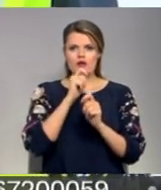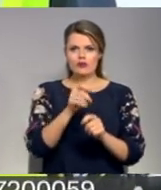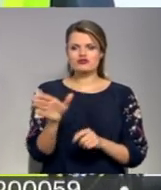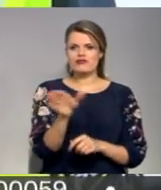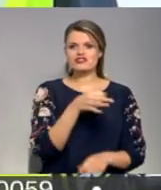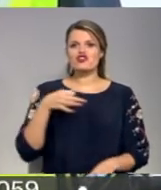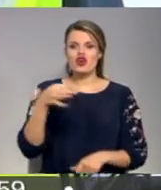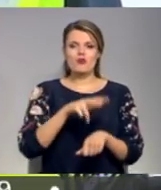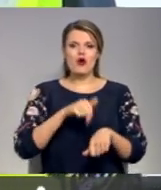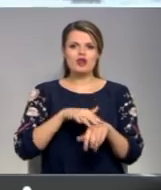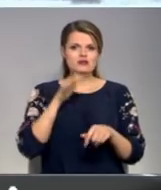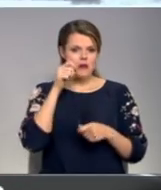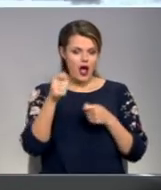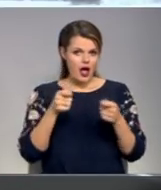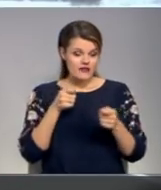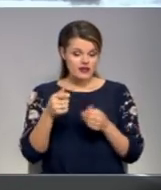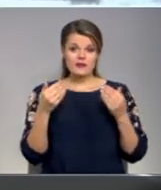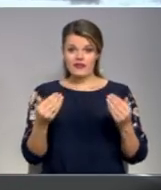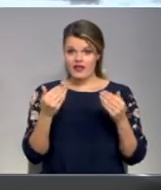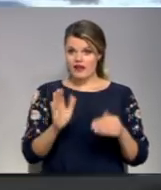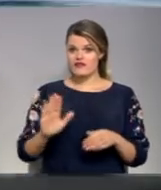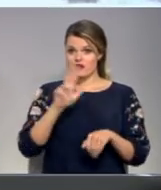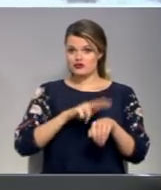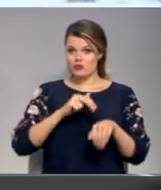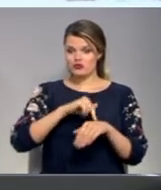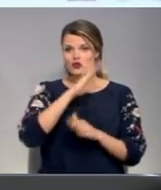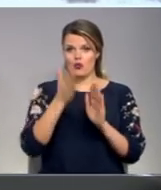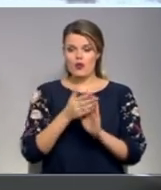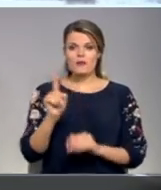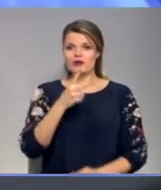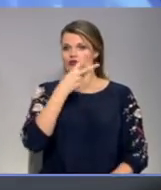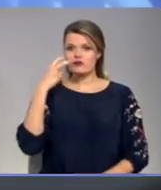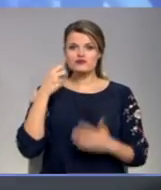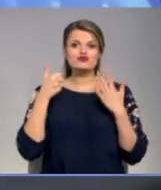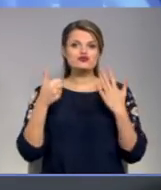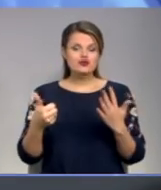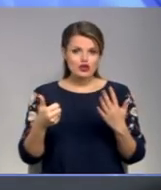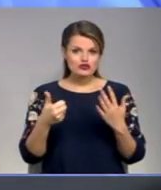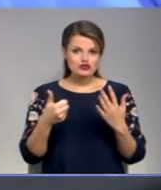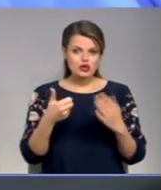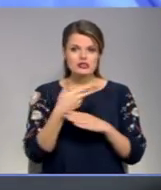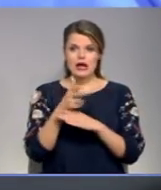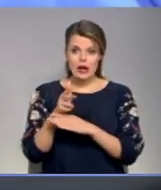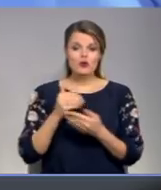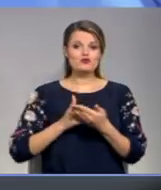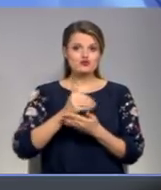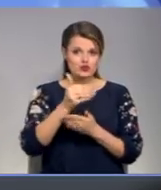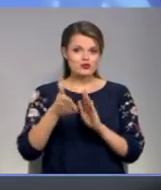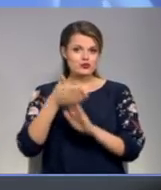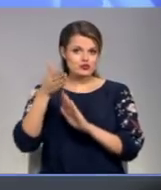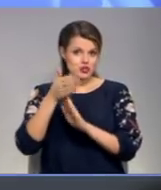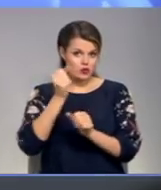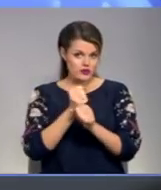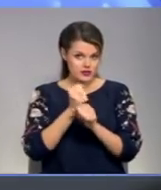visu reģionu policijas pārvaldēm. Šobrīd valsts policijai kopumā tādas ir 206, un turpinot uzlabot dienesta darbu,